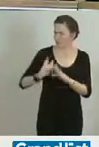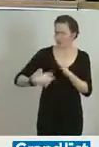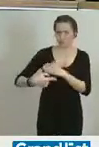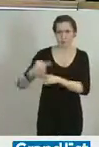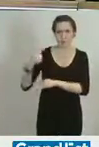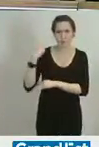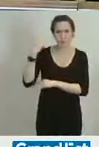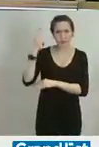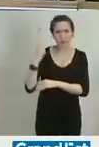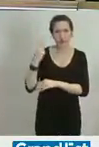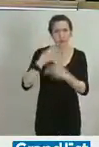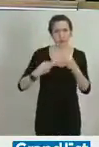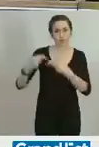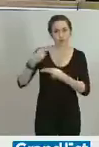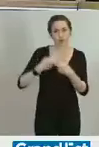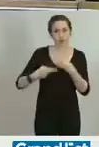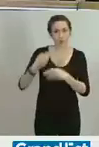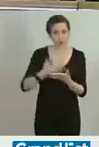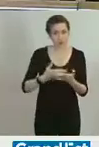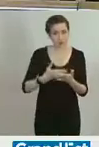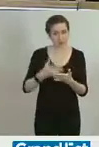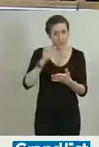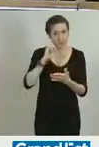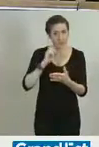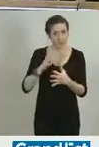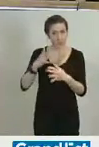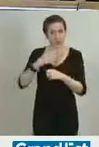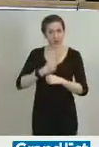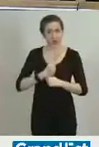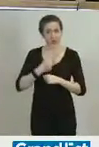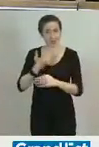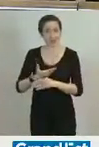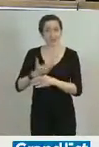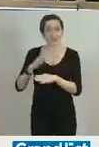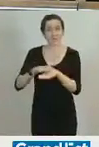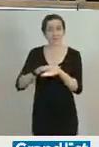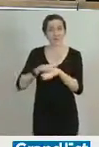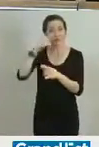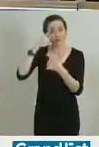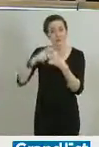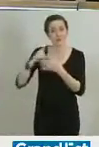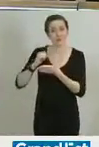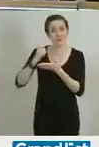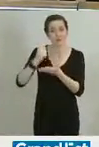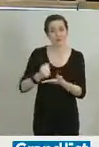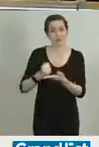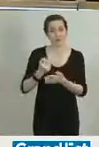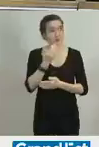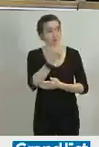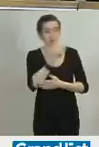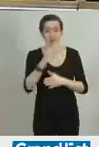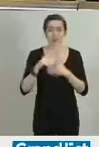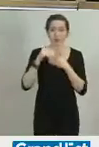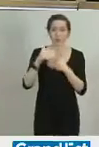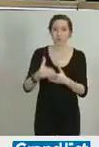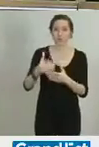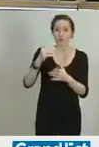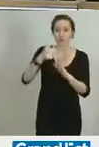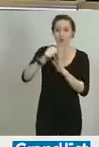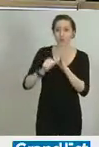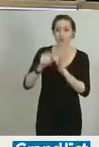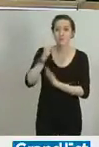mois de novembre, puisque nous avons adopté la politique en faveur du patrimoine. Nous avons poursuivi en décembre